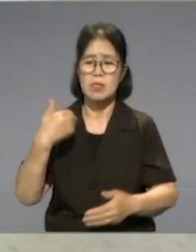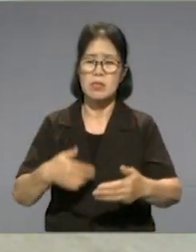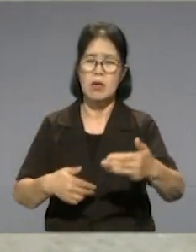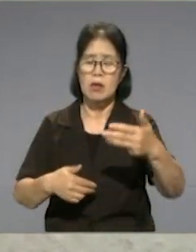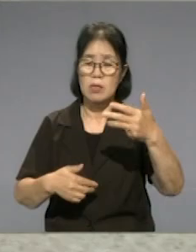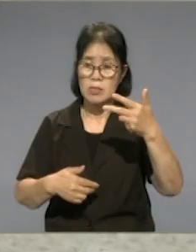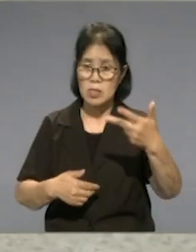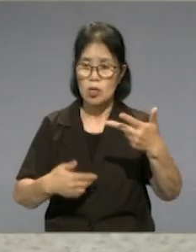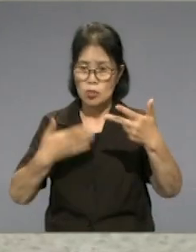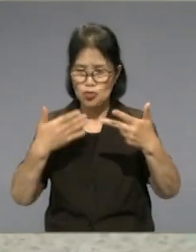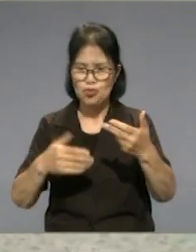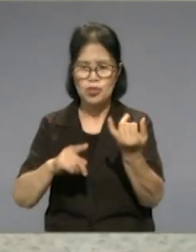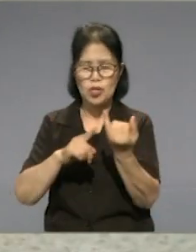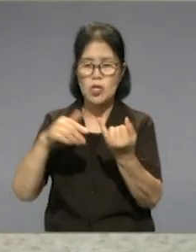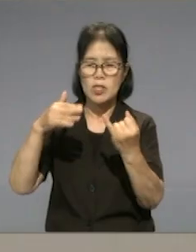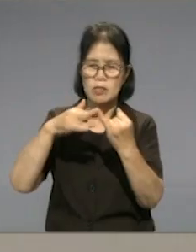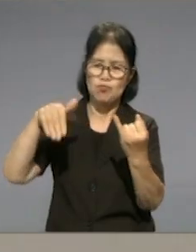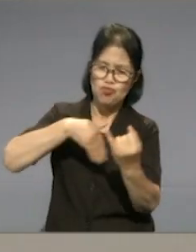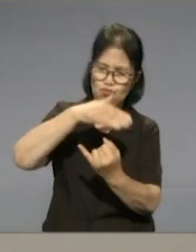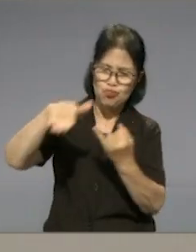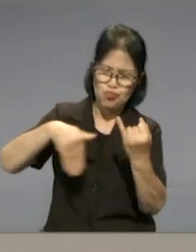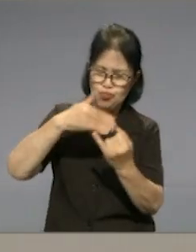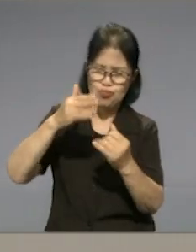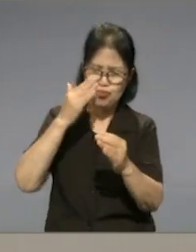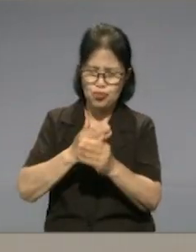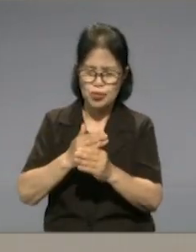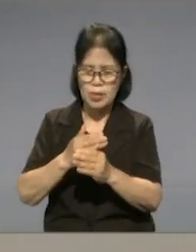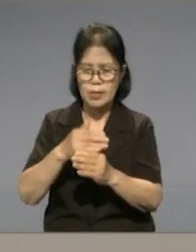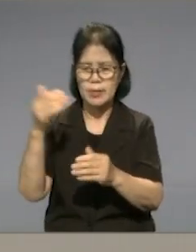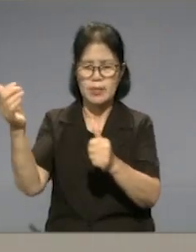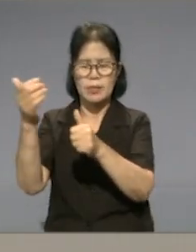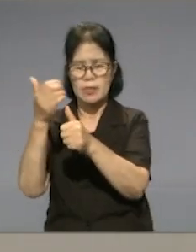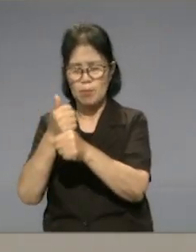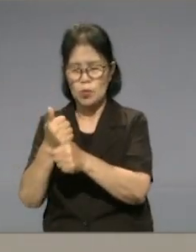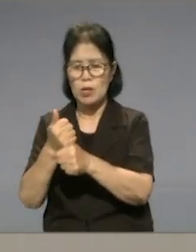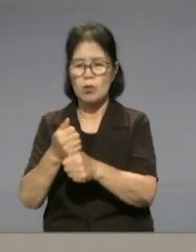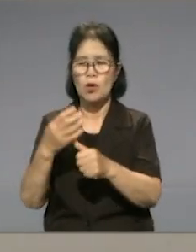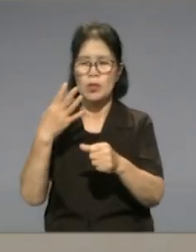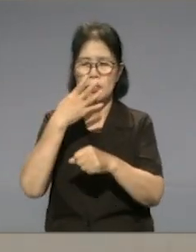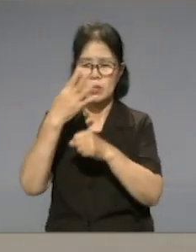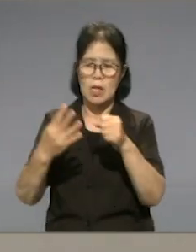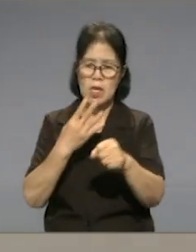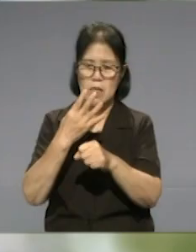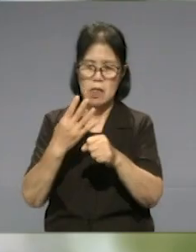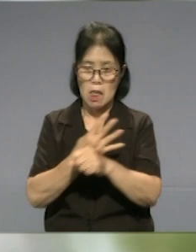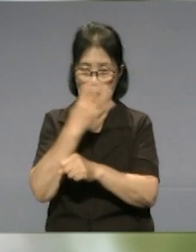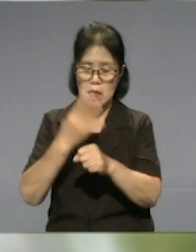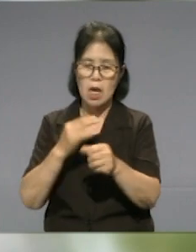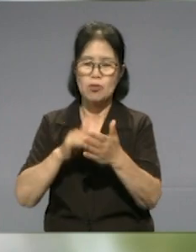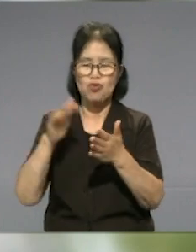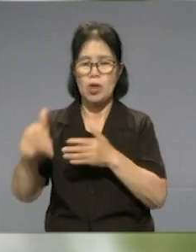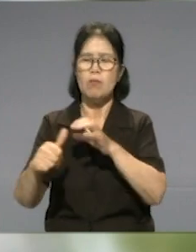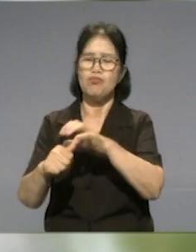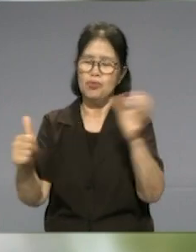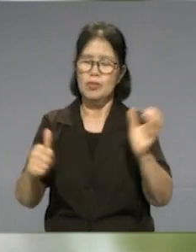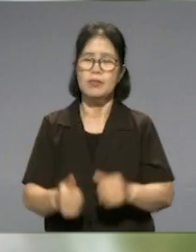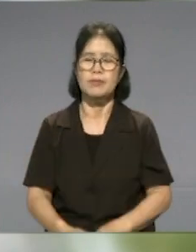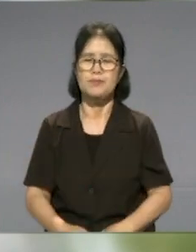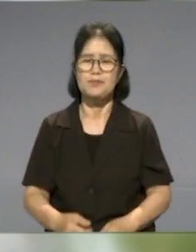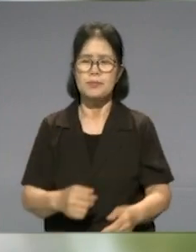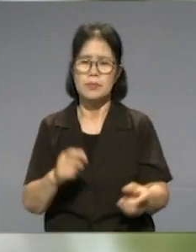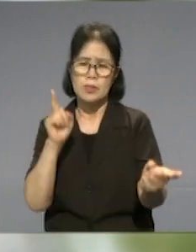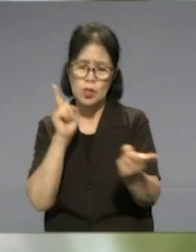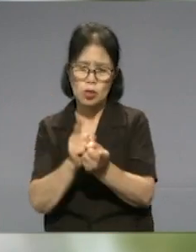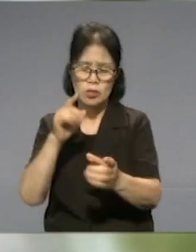A씨는 여성 집 주변을 배회하다가 현행범으로 체포됐고 4시간 뒤에 풀려났습니다. 이후 피해자 접근